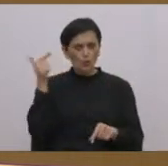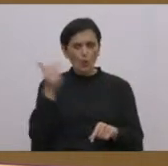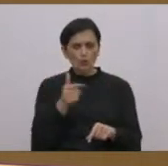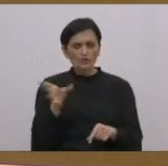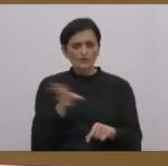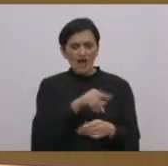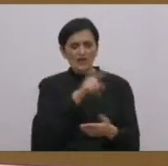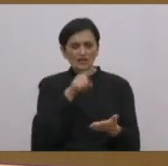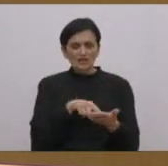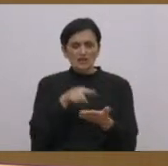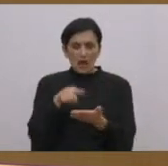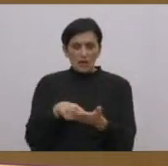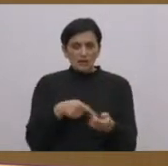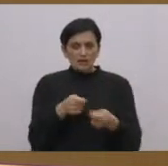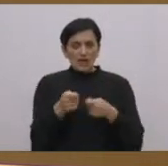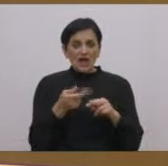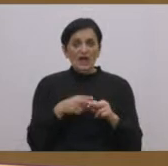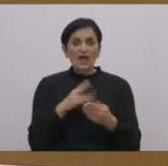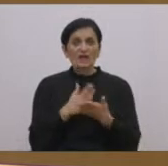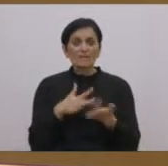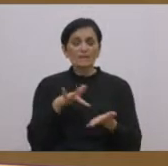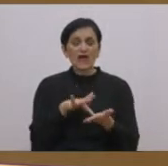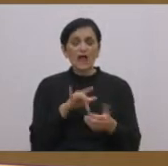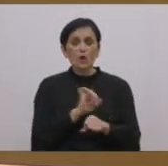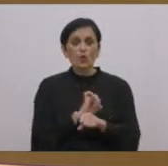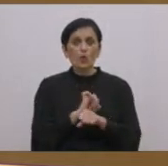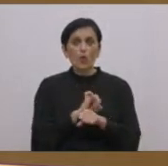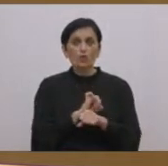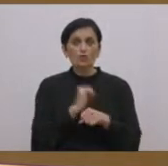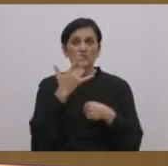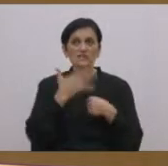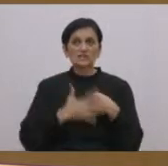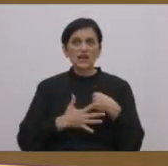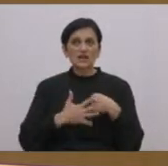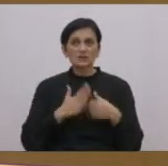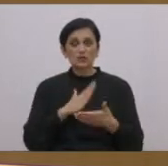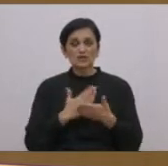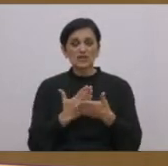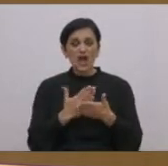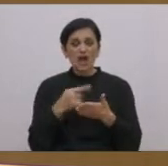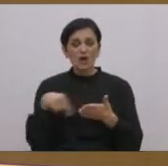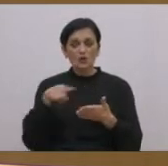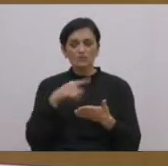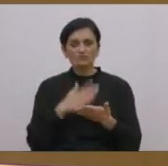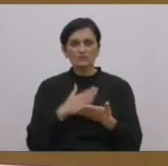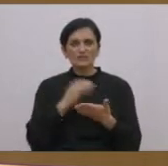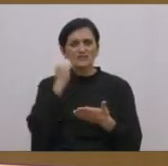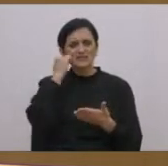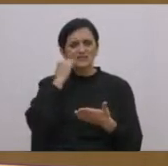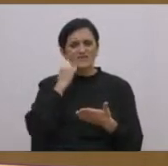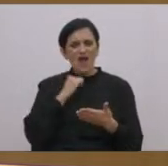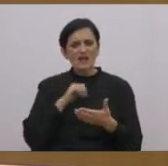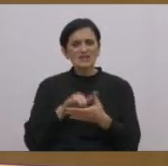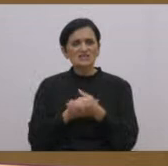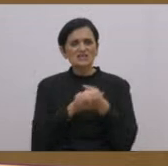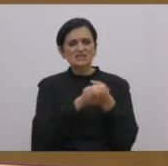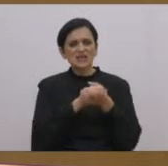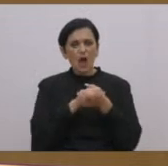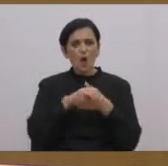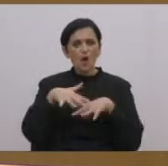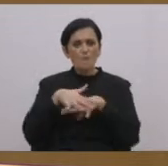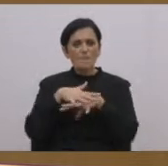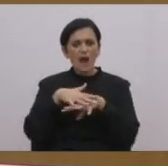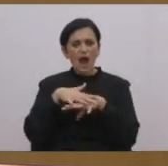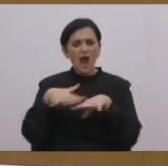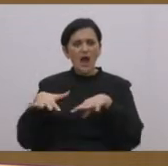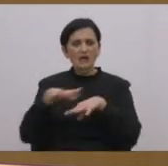საკითხი დარეგულირდება. ეს გახლავთ ქალაქ გორში ცენტრალურ ნაწილში არსებული ეგრეთ წოდებული ძველი საკოლმეურნეო ბაზრის